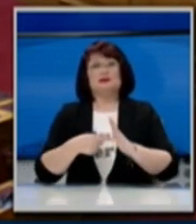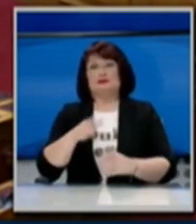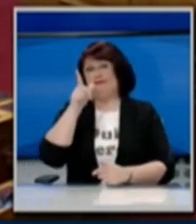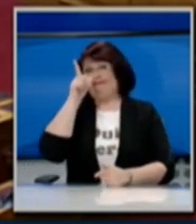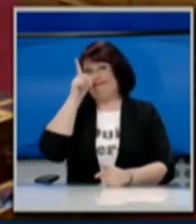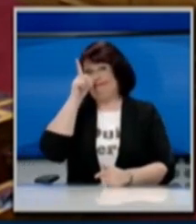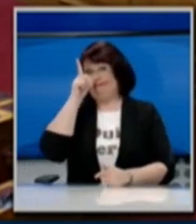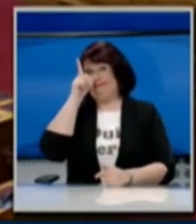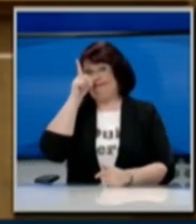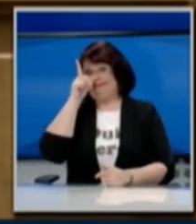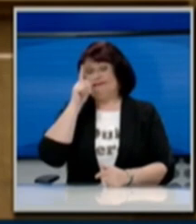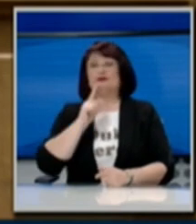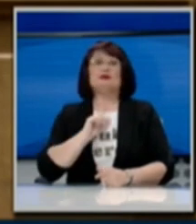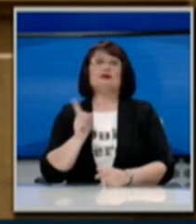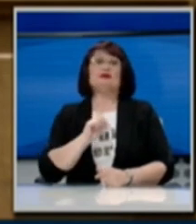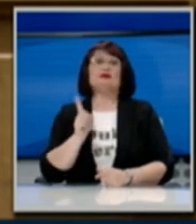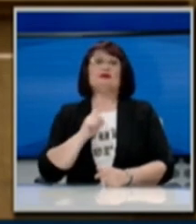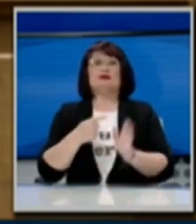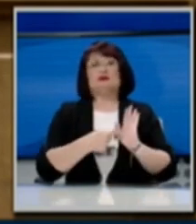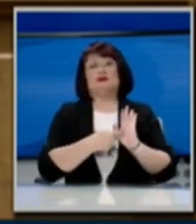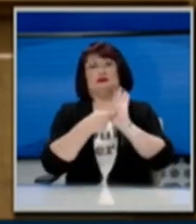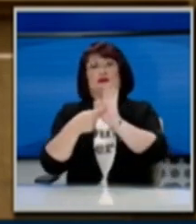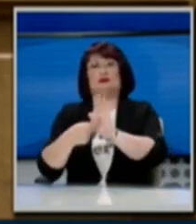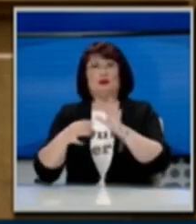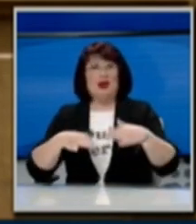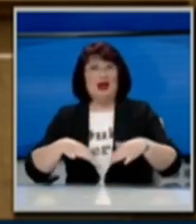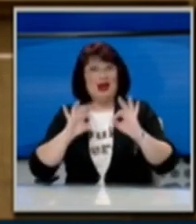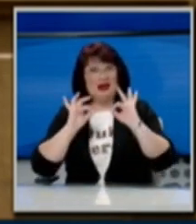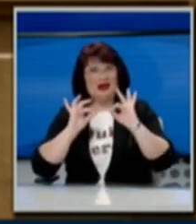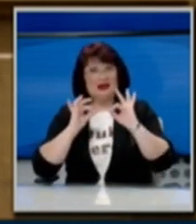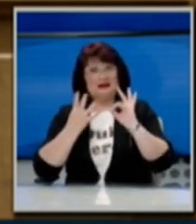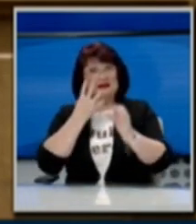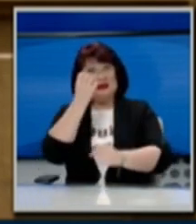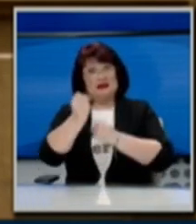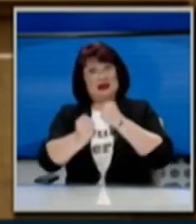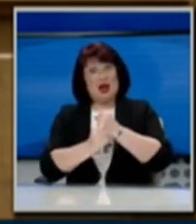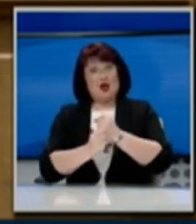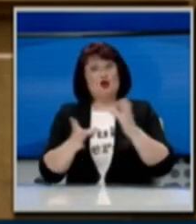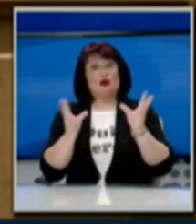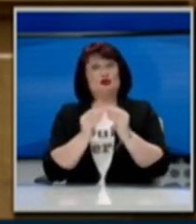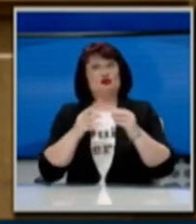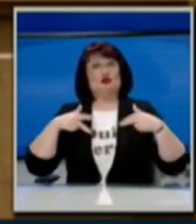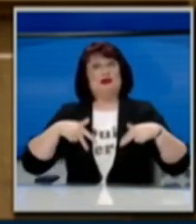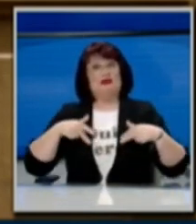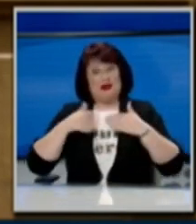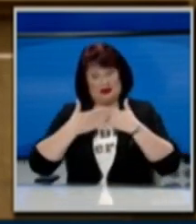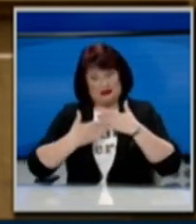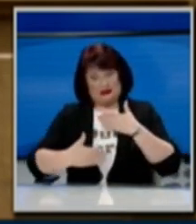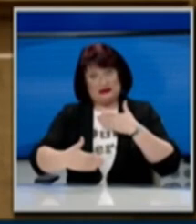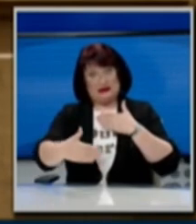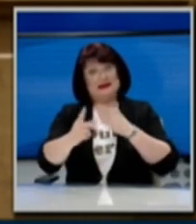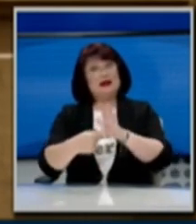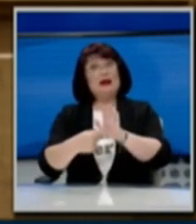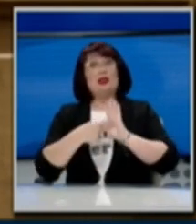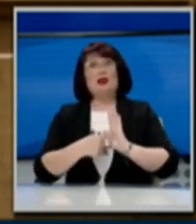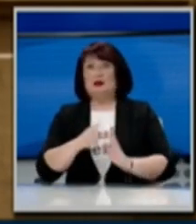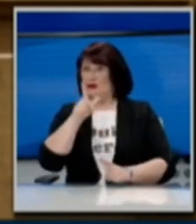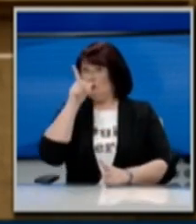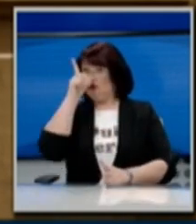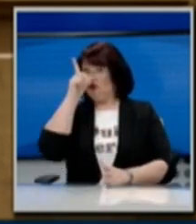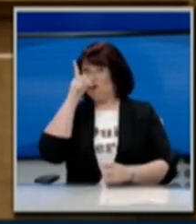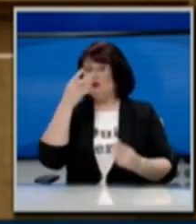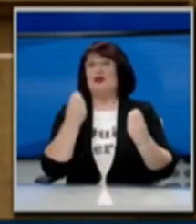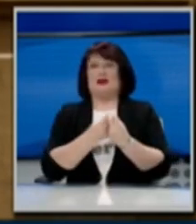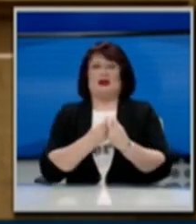να επιδεικνύεται στην έναρξη της θητείας σας. Αυτής της αλαζονίας που ο